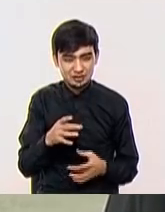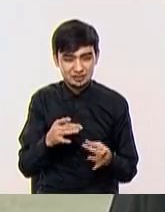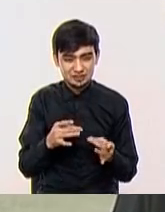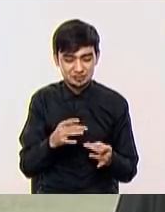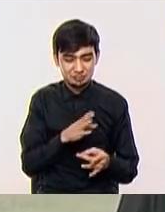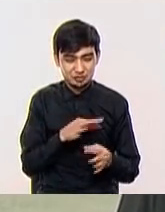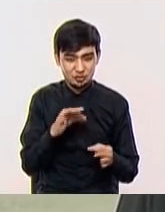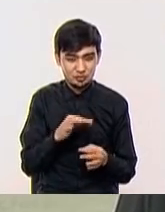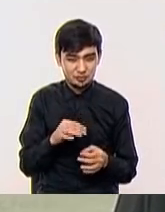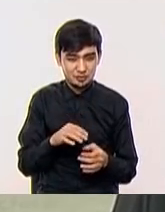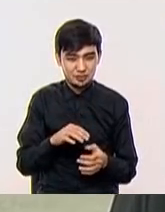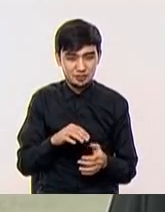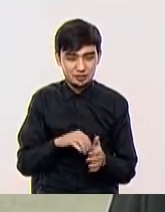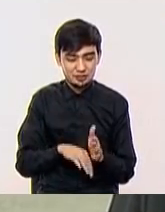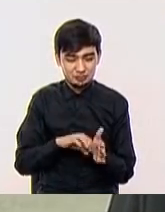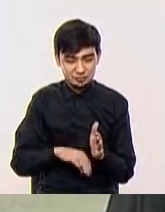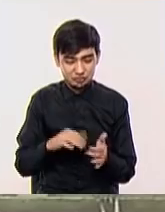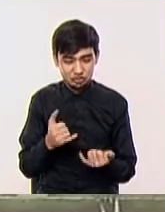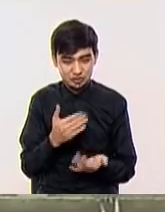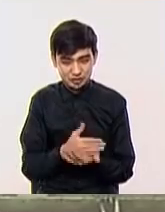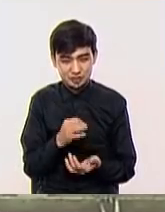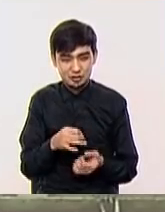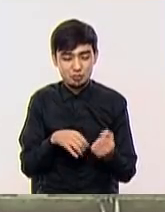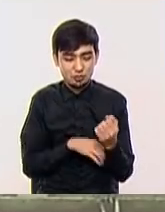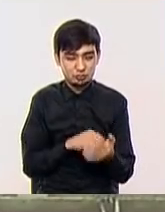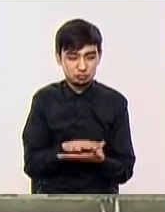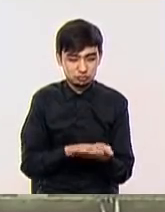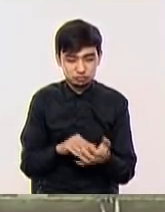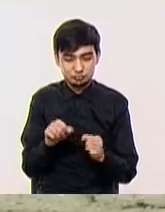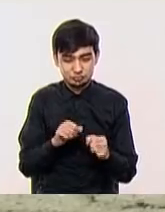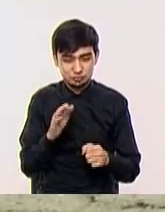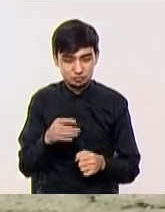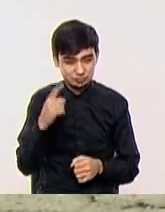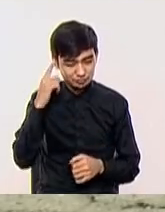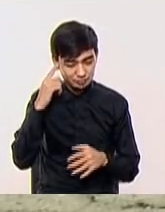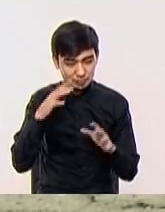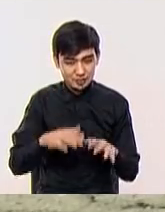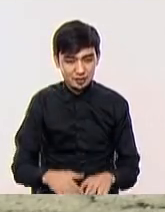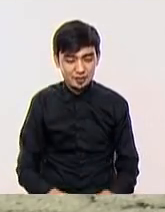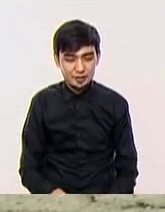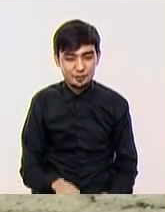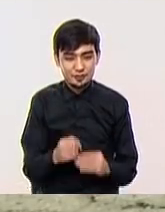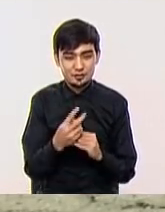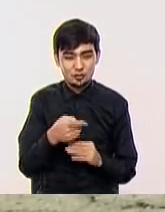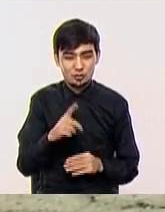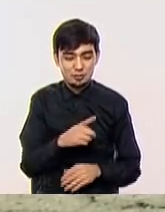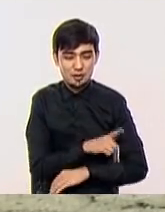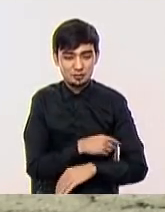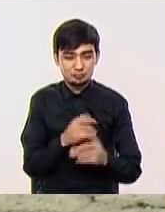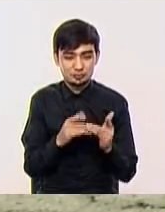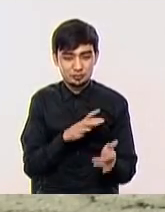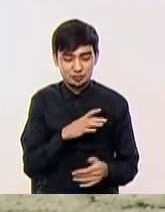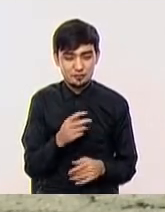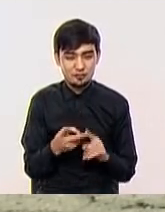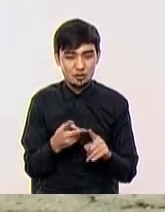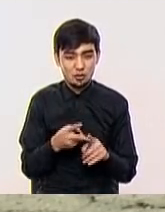со қаз ағызып отырмыз. Шамалдан кейін барып жуып тазалаймыз миын дейді. 12-ші ауруханада жатқан Берік Әбішевке бүгін 2-ші